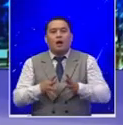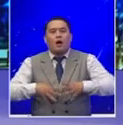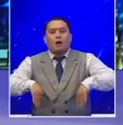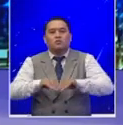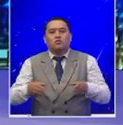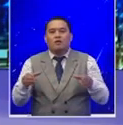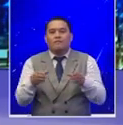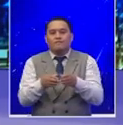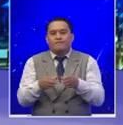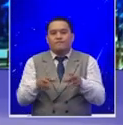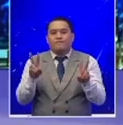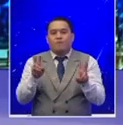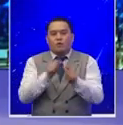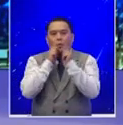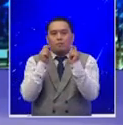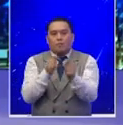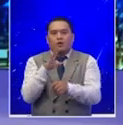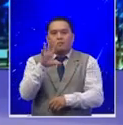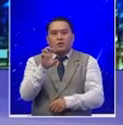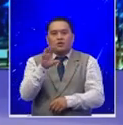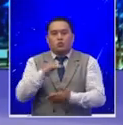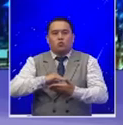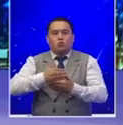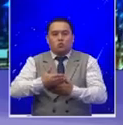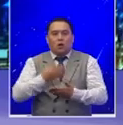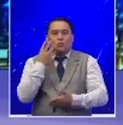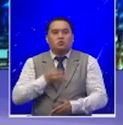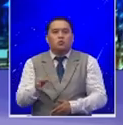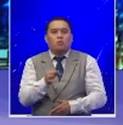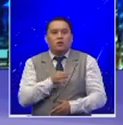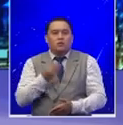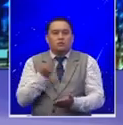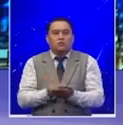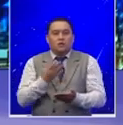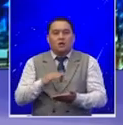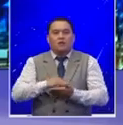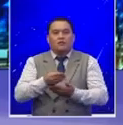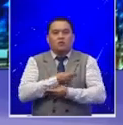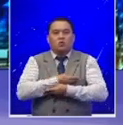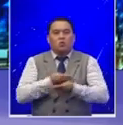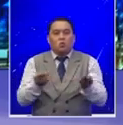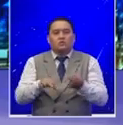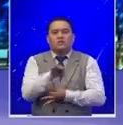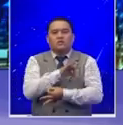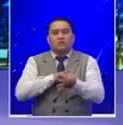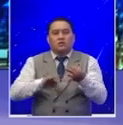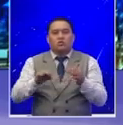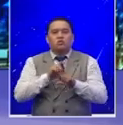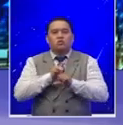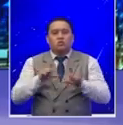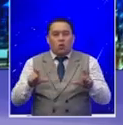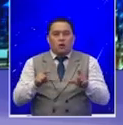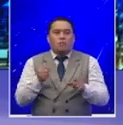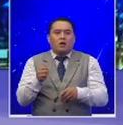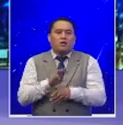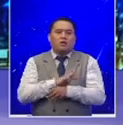Общественный фонд «Саликал-Урпак» подарил 500 ноутбуков детям Алматинской области. Ценная электроника роздана детям-сиротам и школьникам из